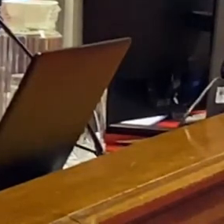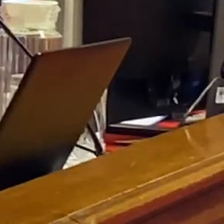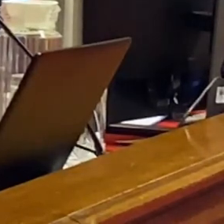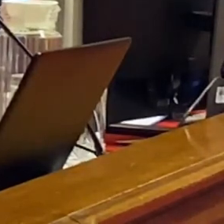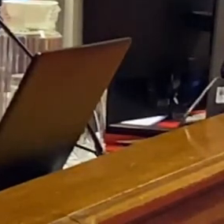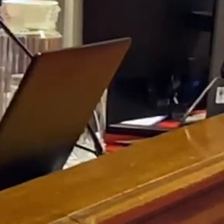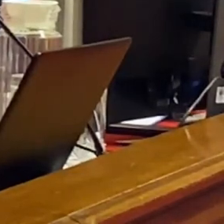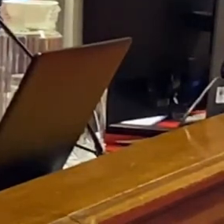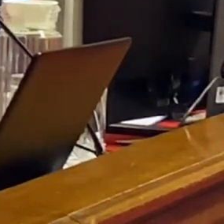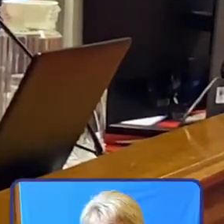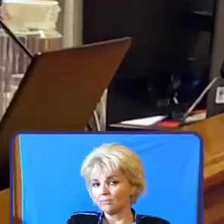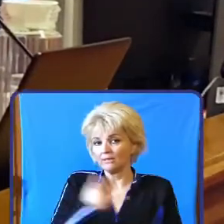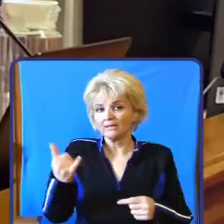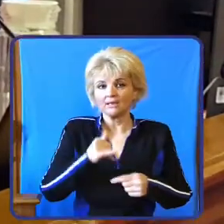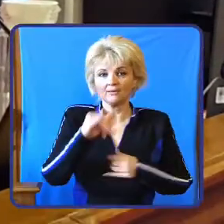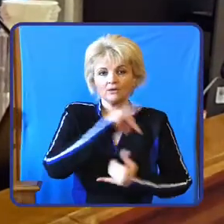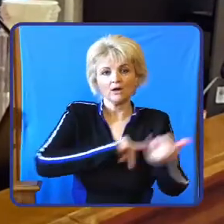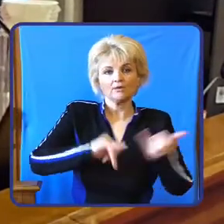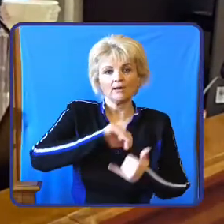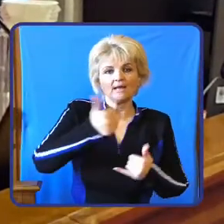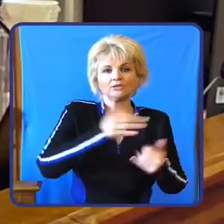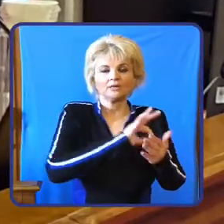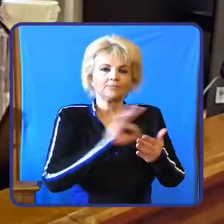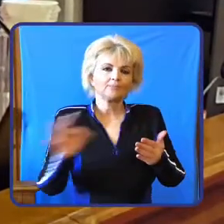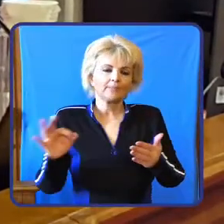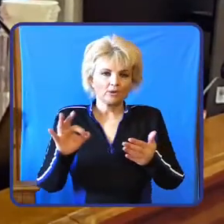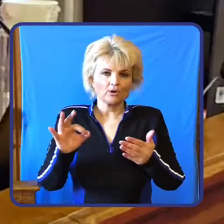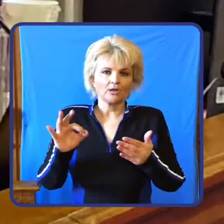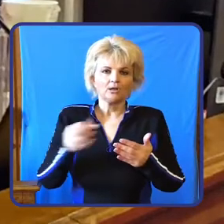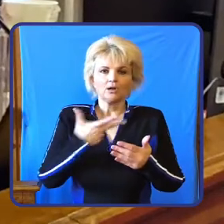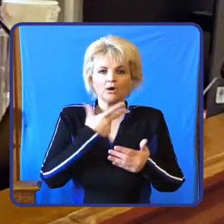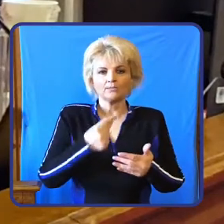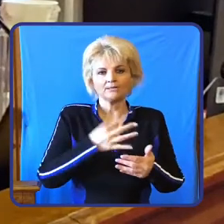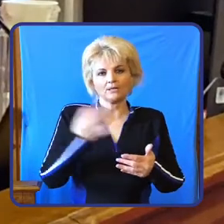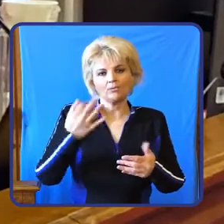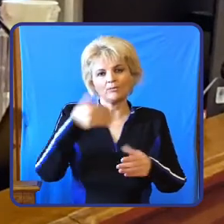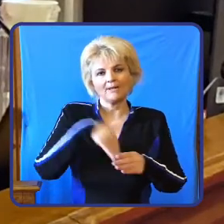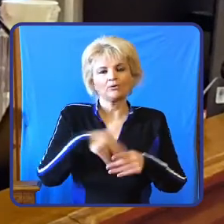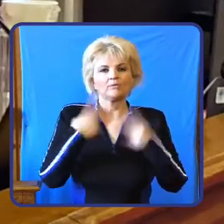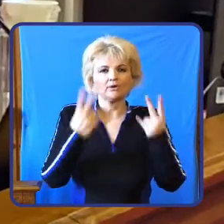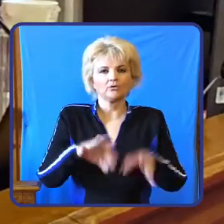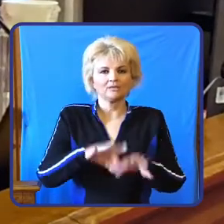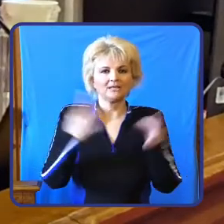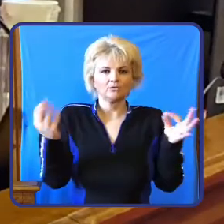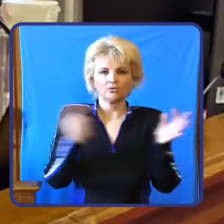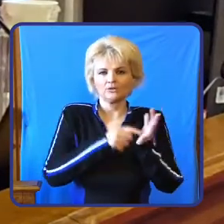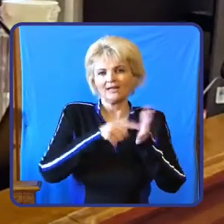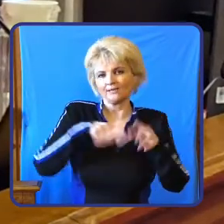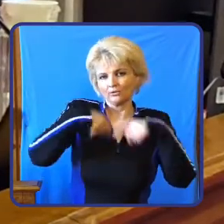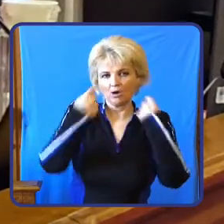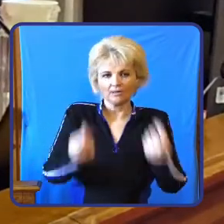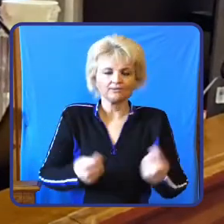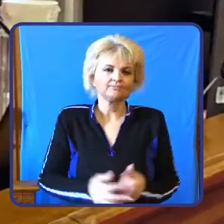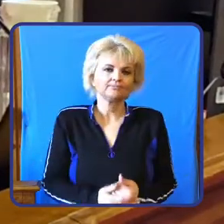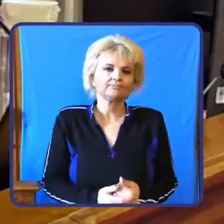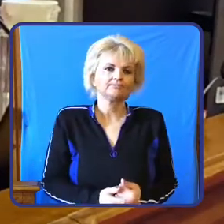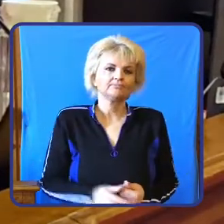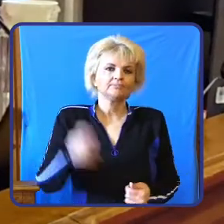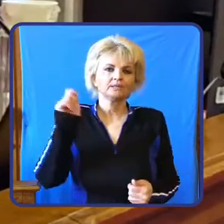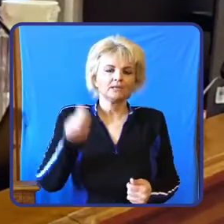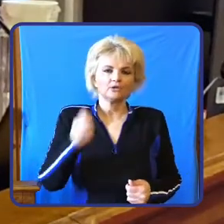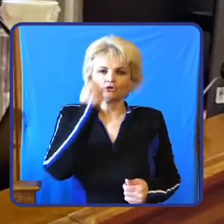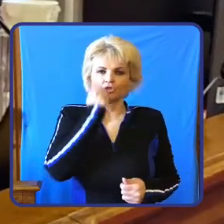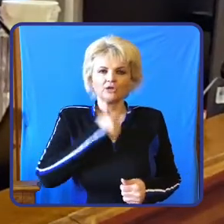megválasztásától, majd ezt követően minden év január 1-től számítottan 30 napon belül vagyonnyilatkozatot köteles tenni. A képviselő